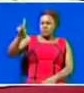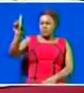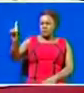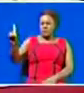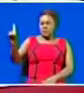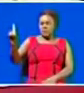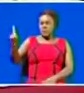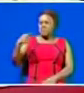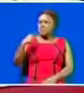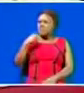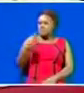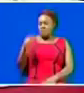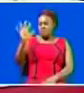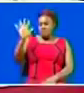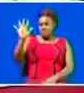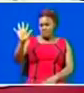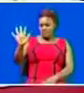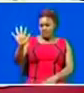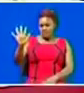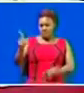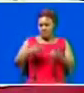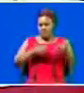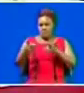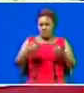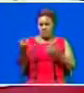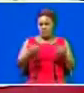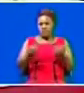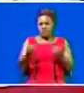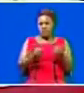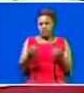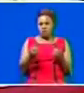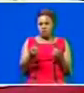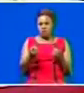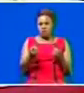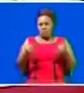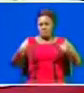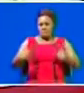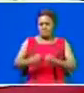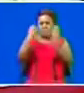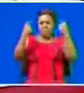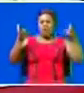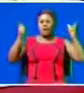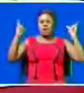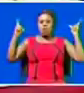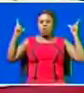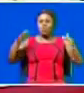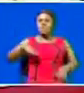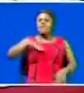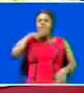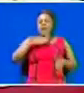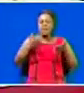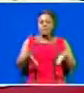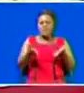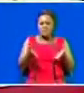John Mwisi amesema watano hao walikuwa kisafiri kwenye gari aina ya Toyota lililogongana na lori na kufariki papo hapo.